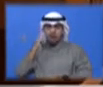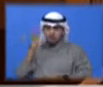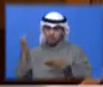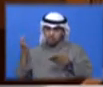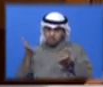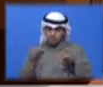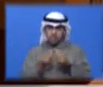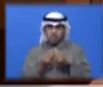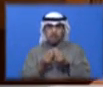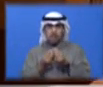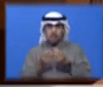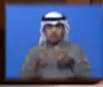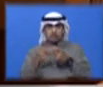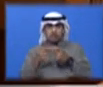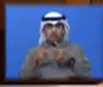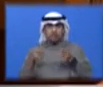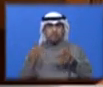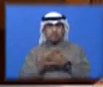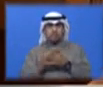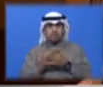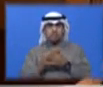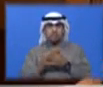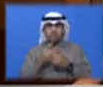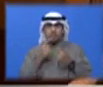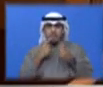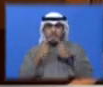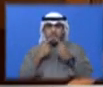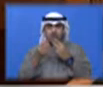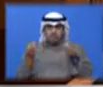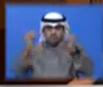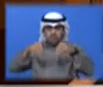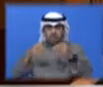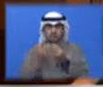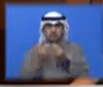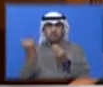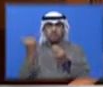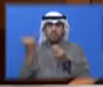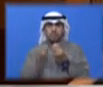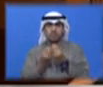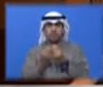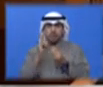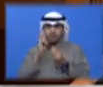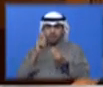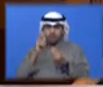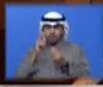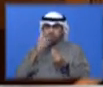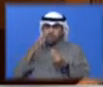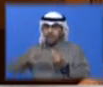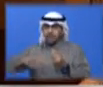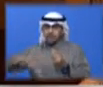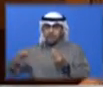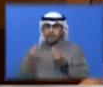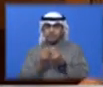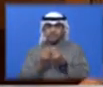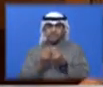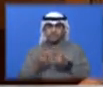يدفعون بهالاتجاه. والفكرة كلها إن نبي نروح مو على البالغين، نبي نروح على الأطفال